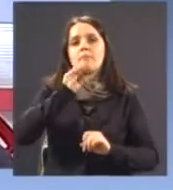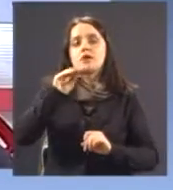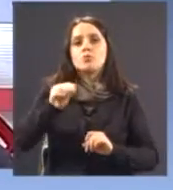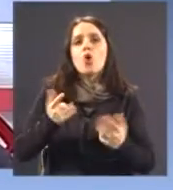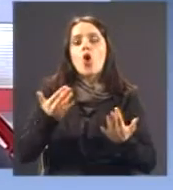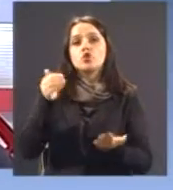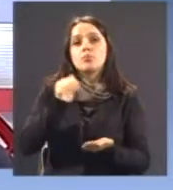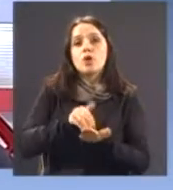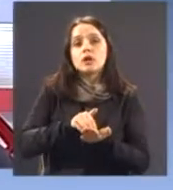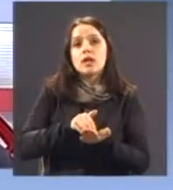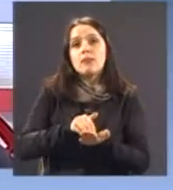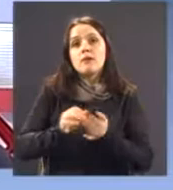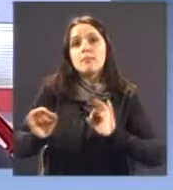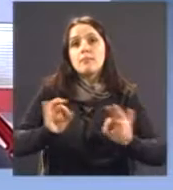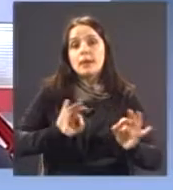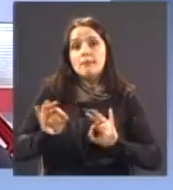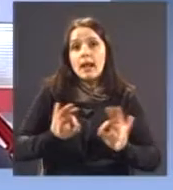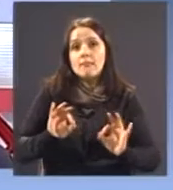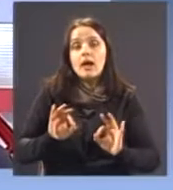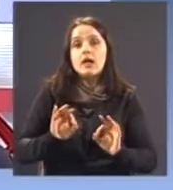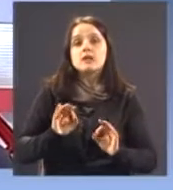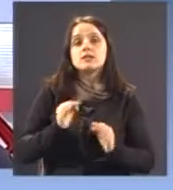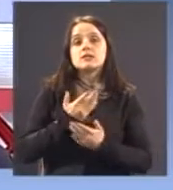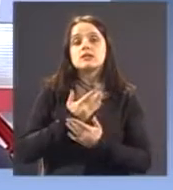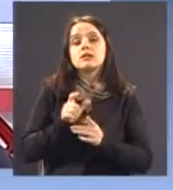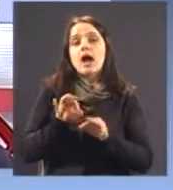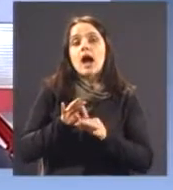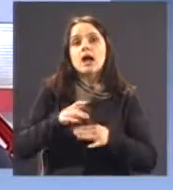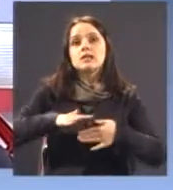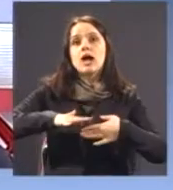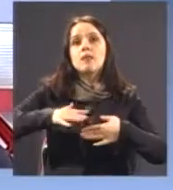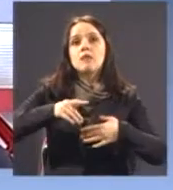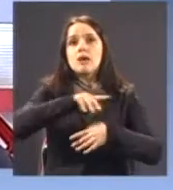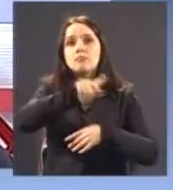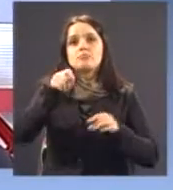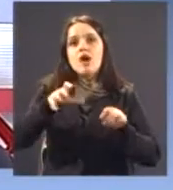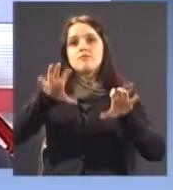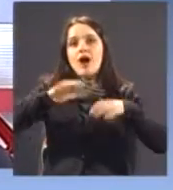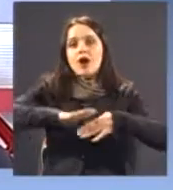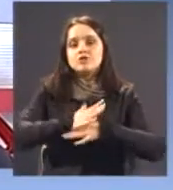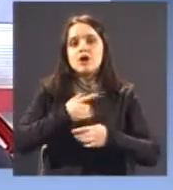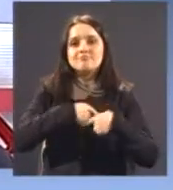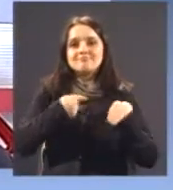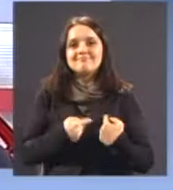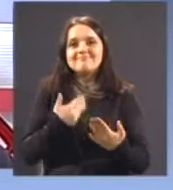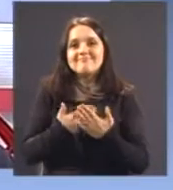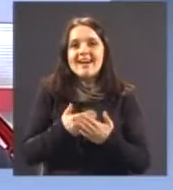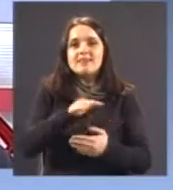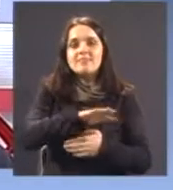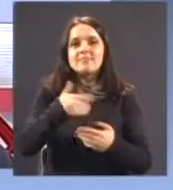kolike su pripreme potrebne da se senzibilizira kolektiv ukoliko ranije nije imao